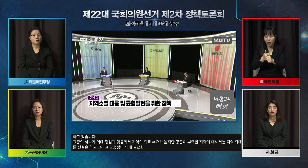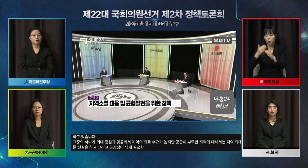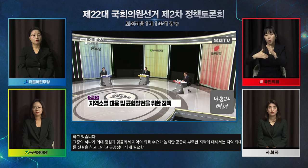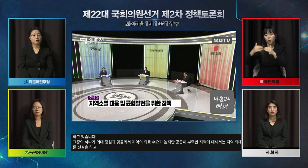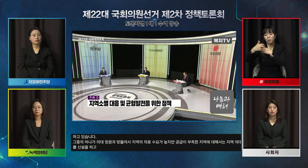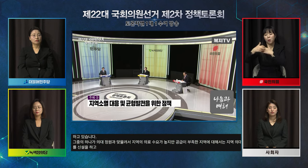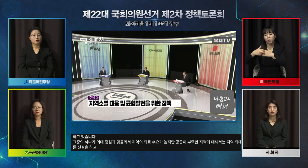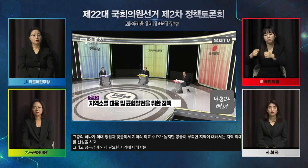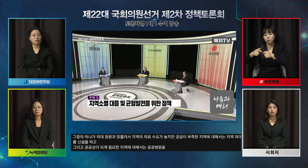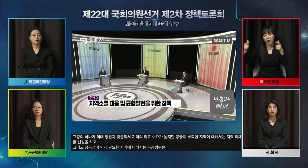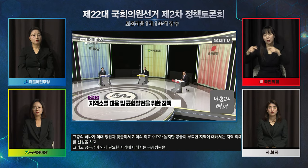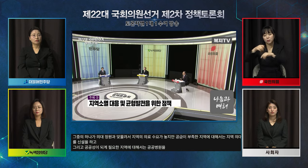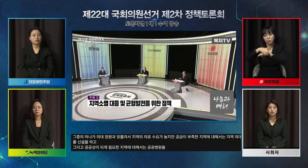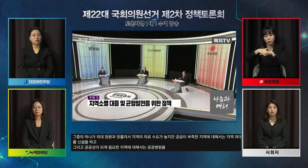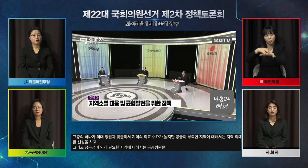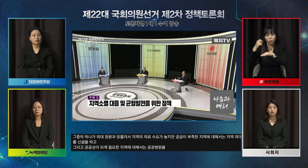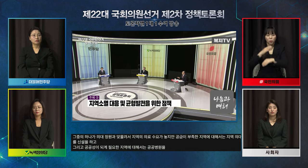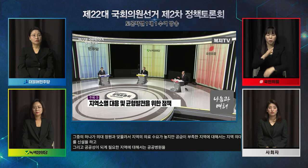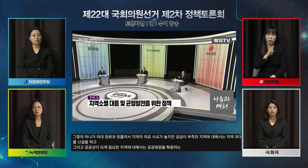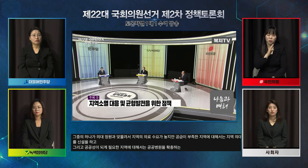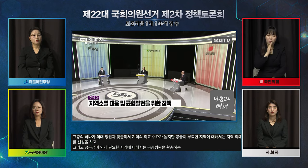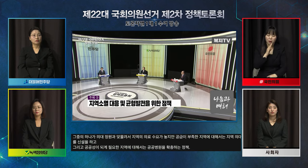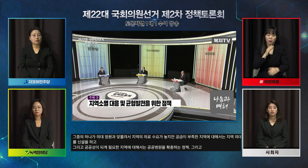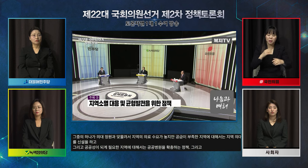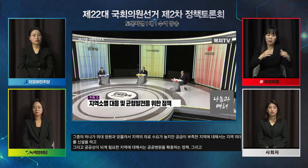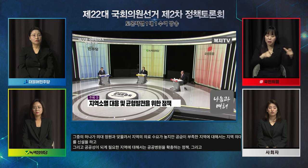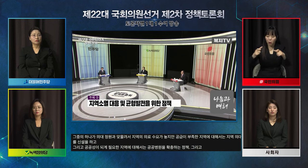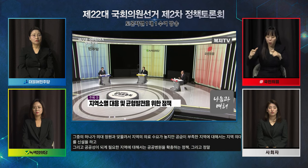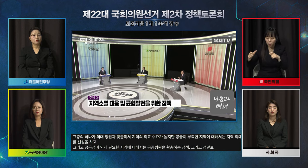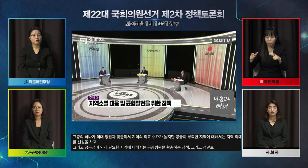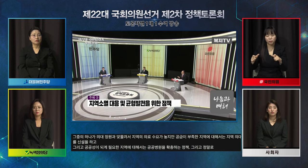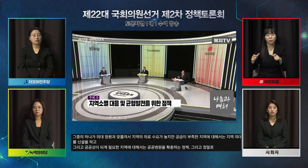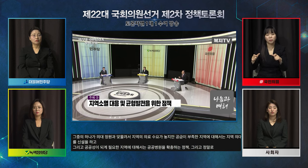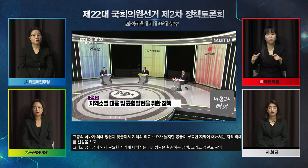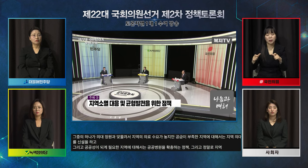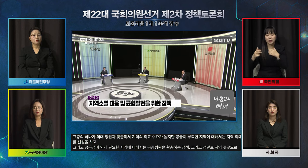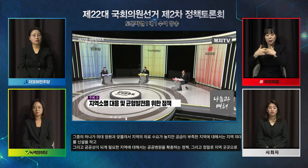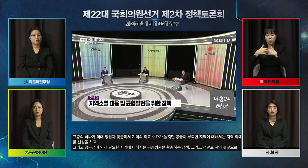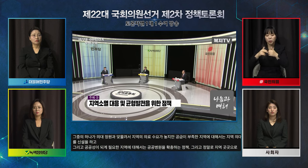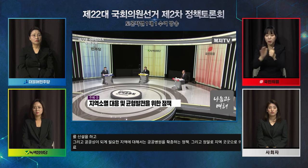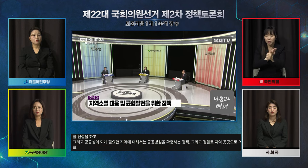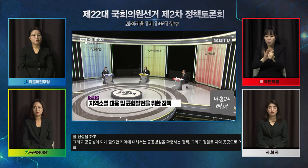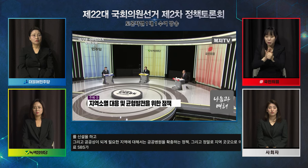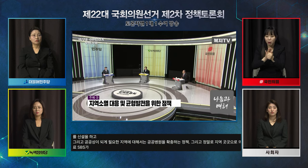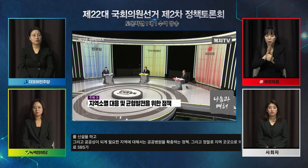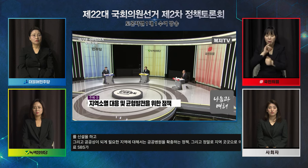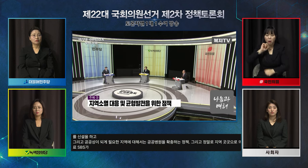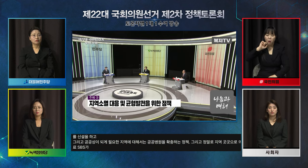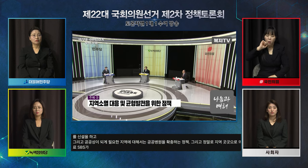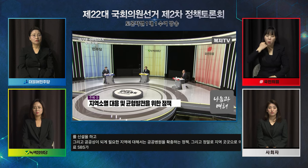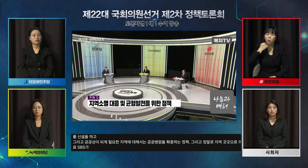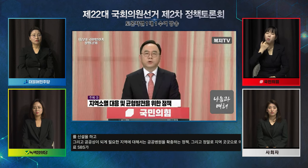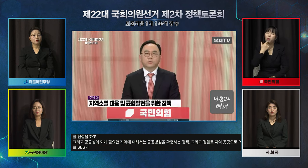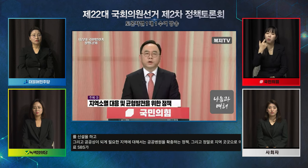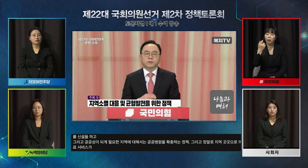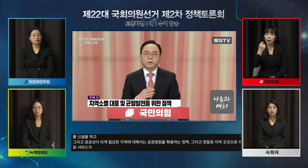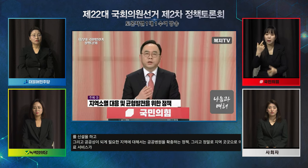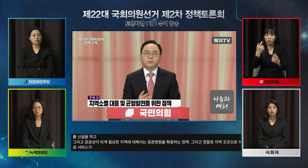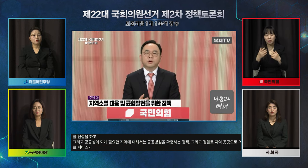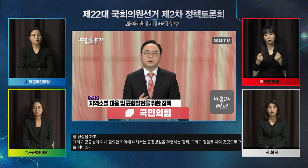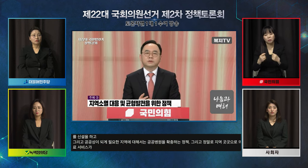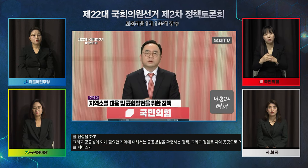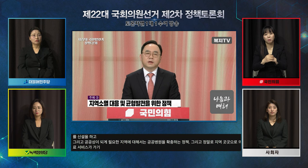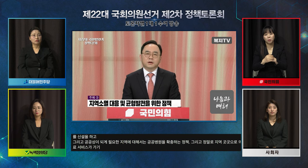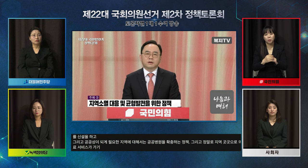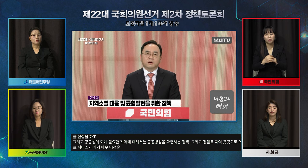확충하는 정책 그리고 정말로 지역 곳곳으로 의료 서비스가 가기가 매우 어려운 상황입니다. 이런 경우에는